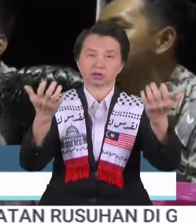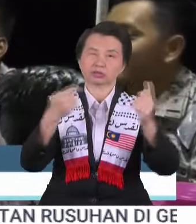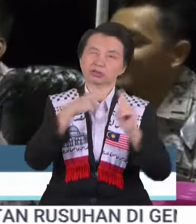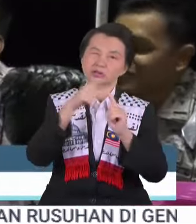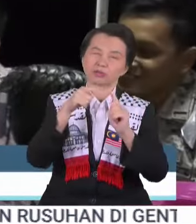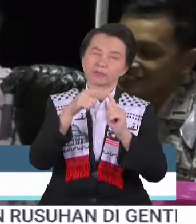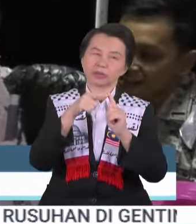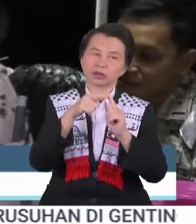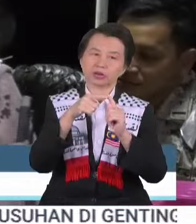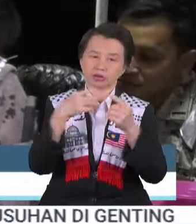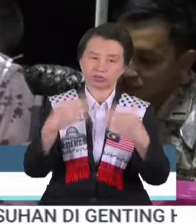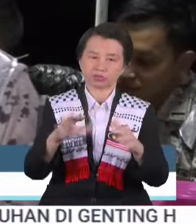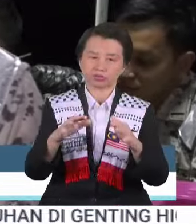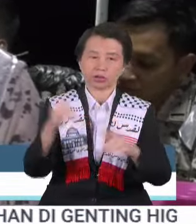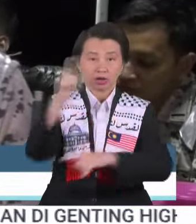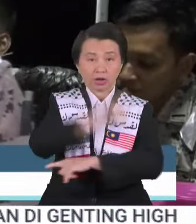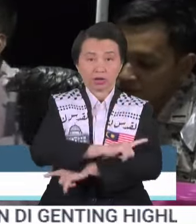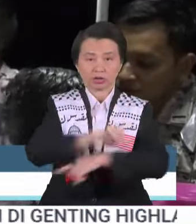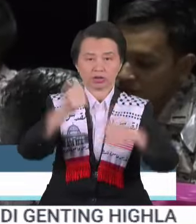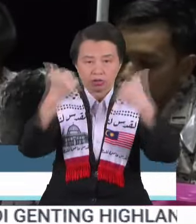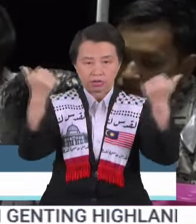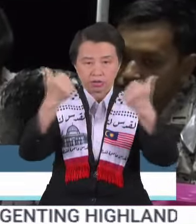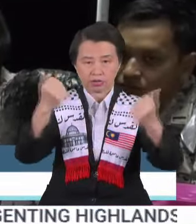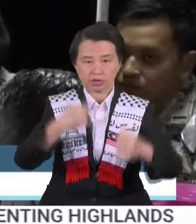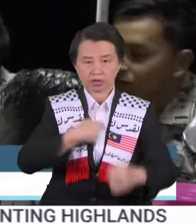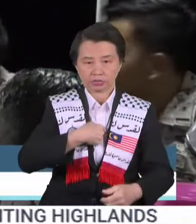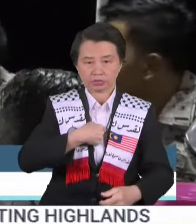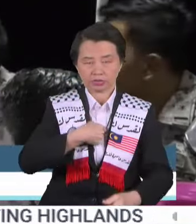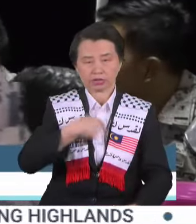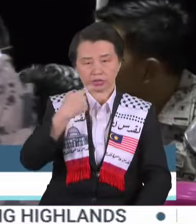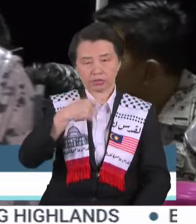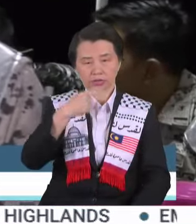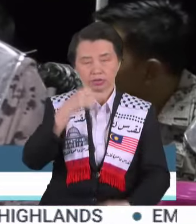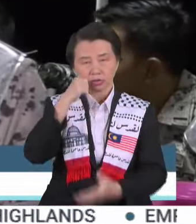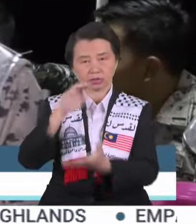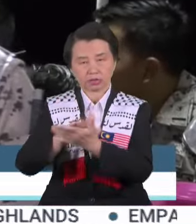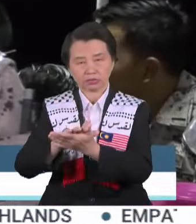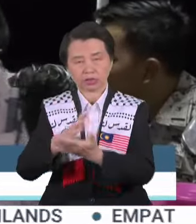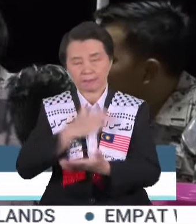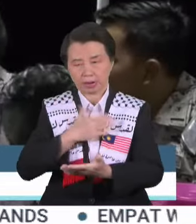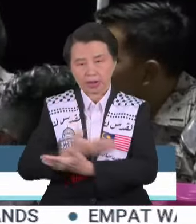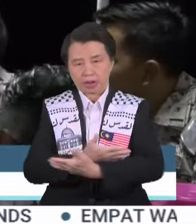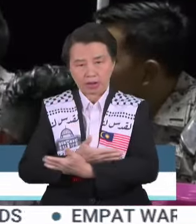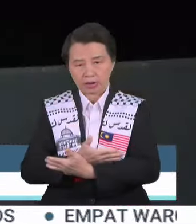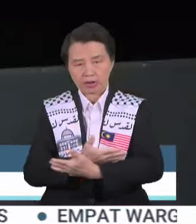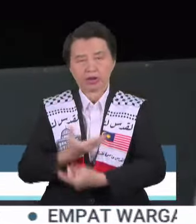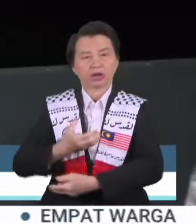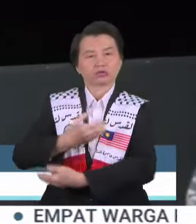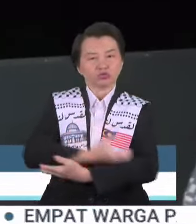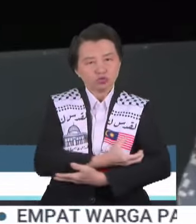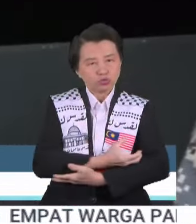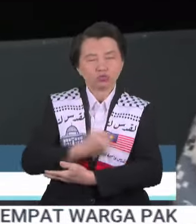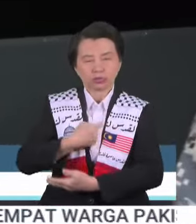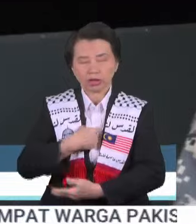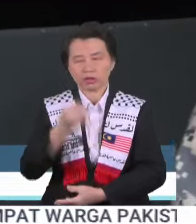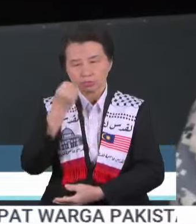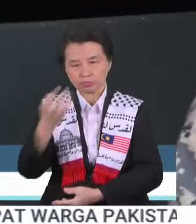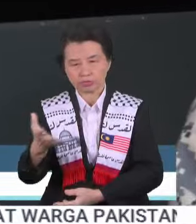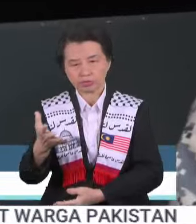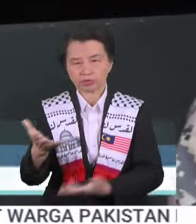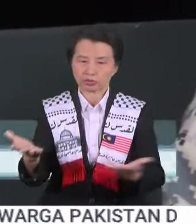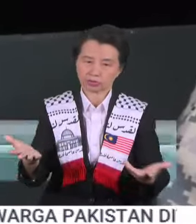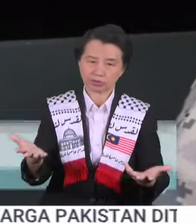apabila ada hari raya, saya akan telefon isteri, anak-anak saya dan cucu saya. Kata sedih